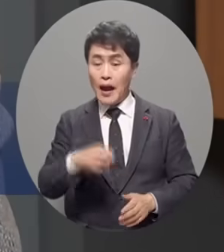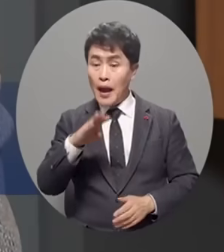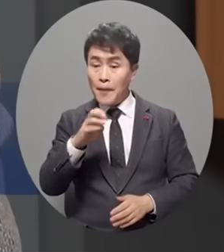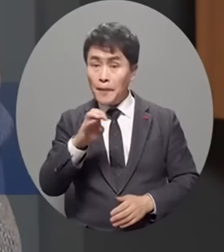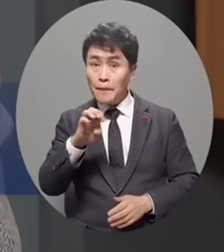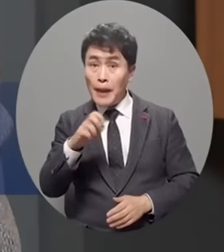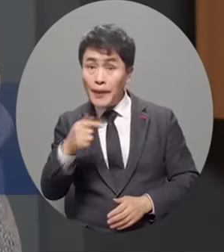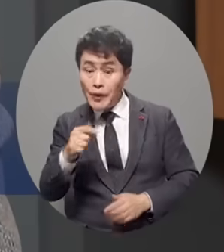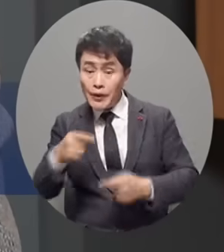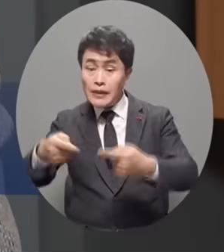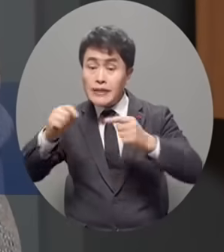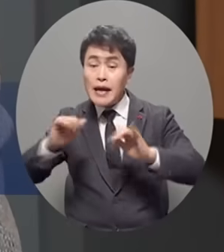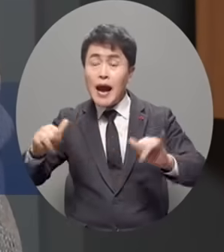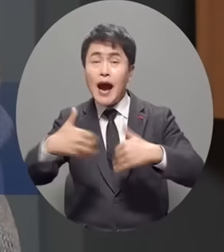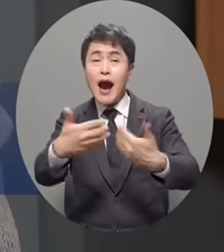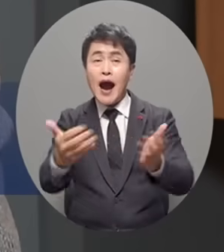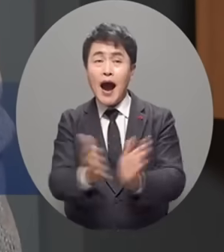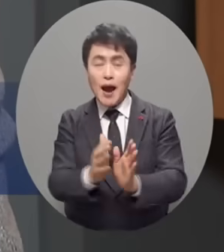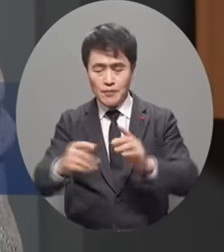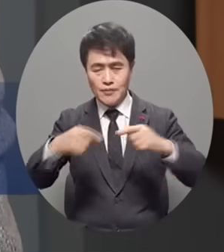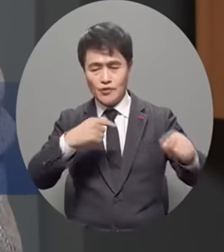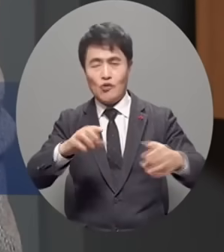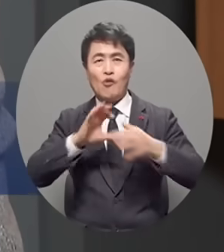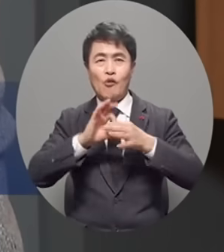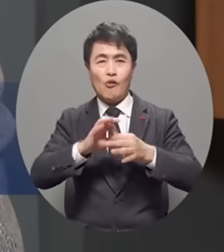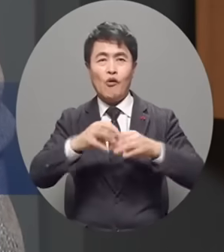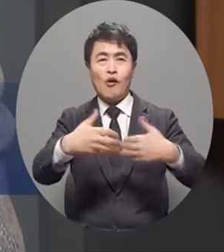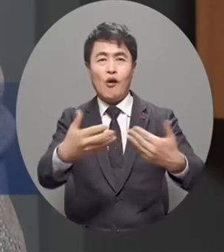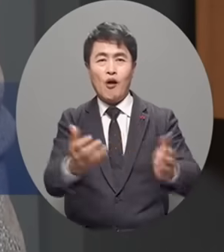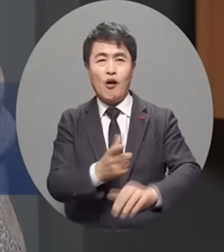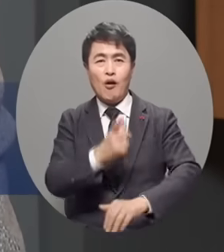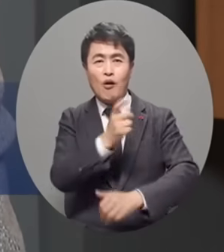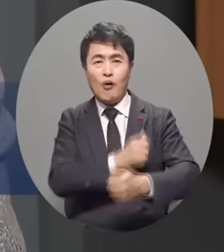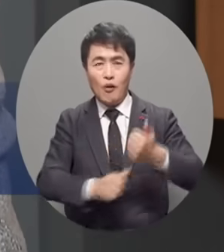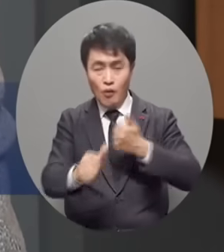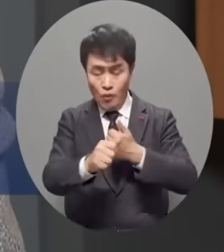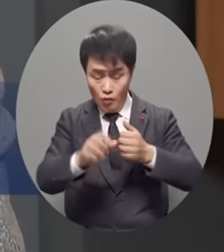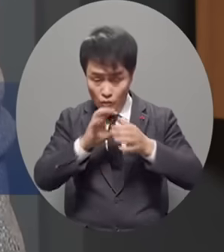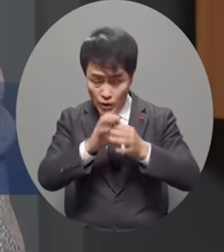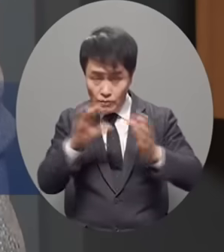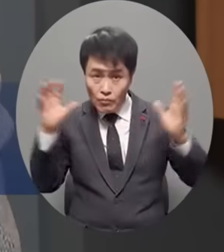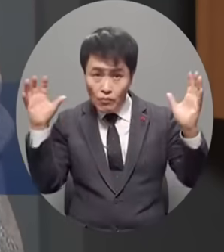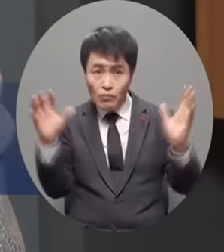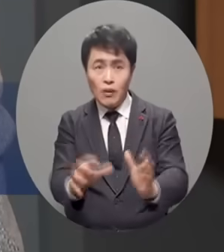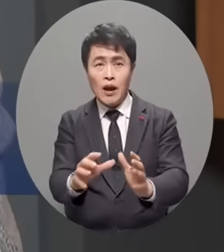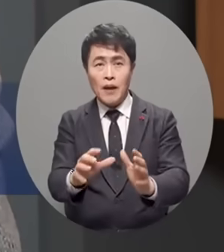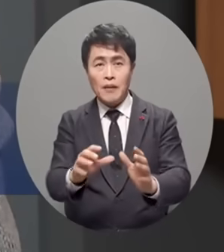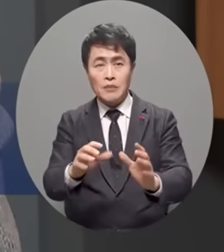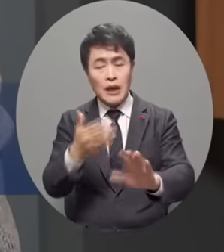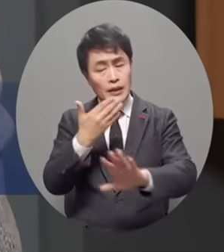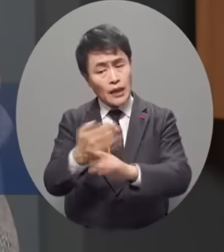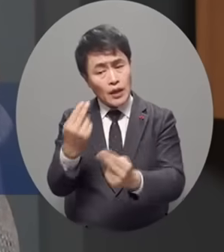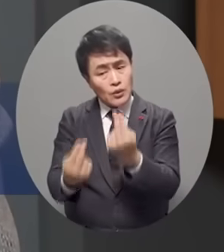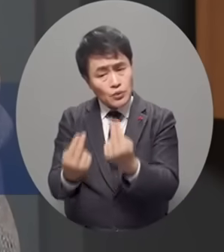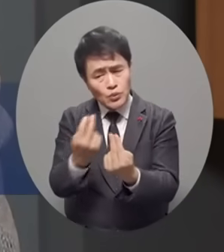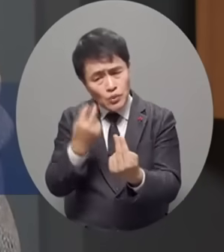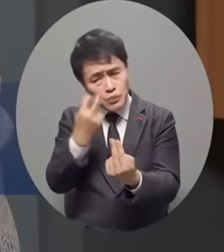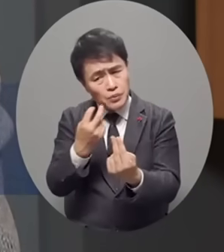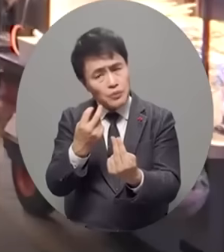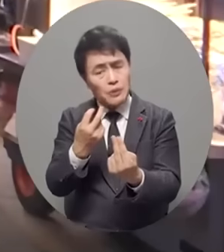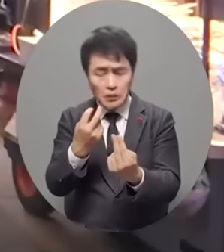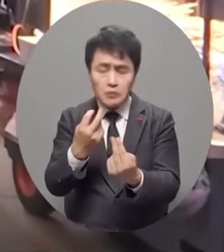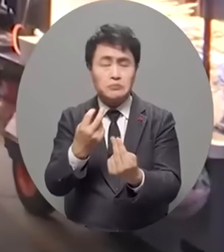아무래도 좀 정치에 관심이 많은 그 고관여층이 표집될 가능성이 높기 때문에 다른 조사 비교하는 건 좀 유의할 필요가